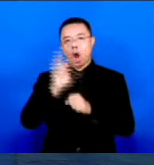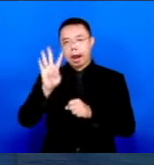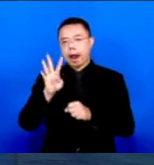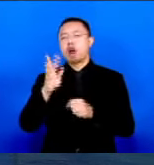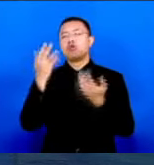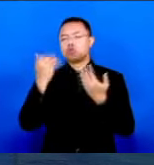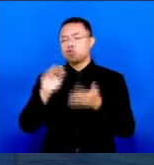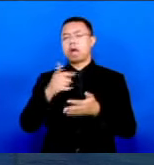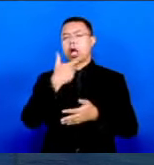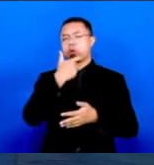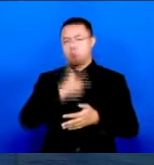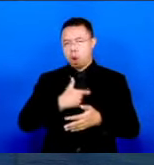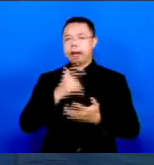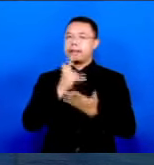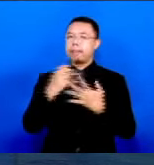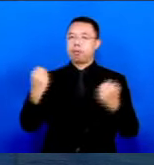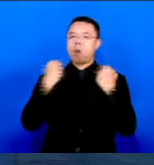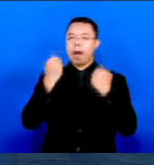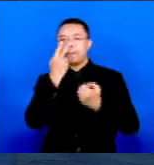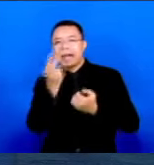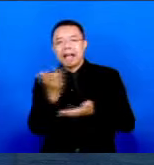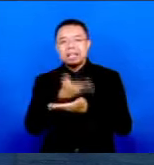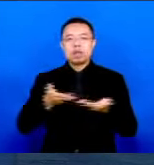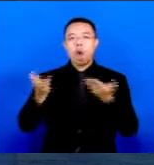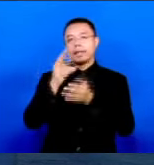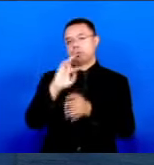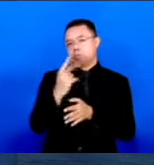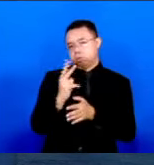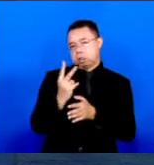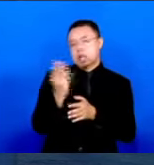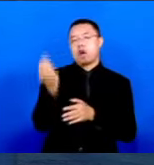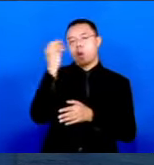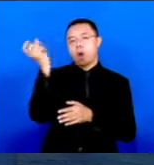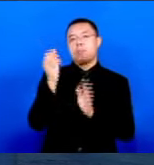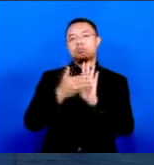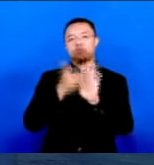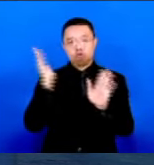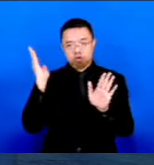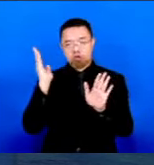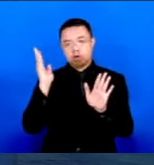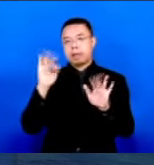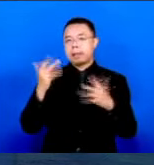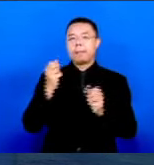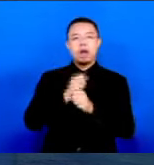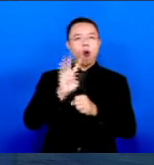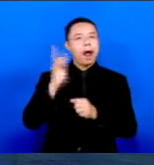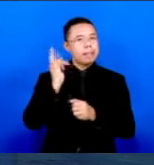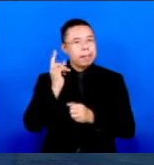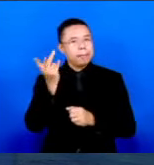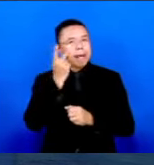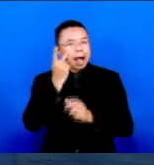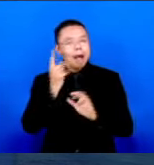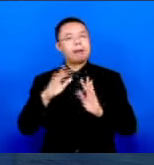solid menghadapi beragam situasi. Meski Ketua Umum mengundurkan diri di tengah perjalanan, Partai Golkar akan tetap menjaga